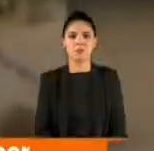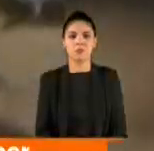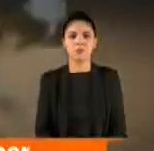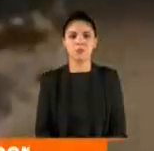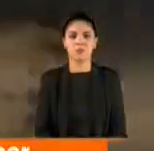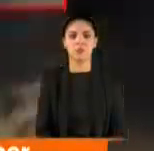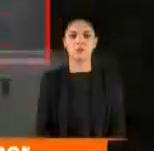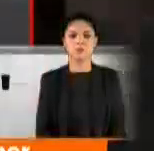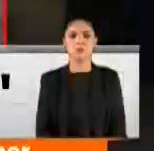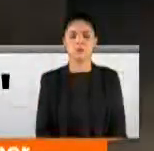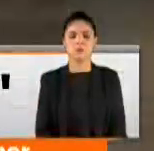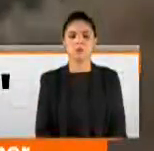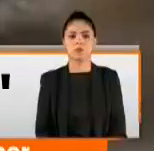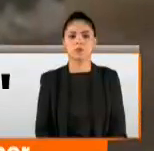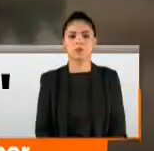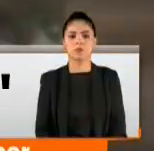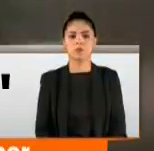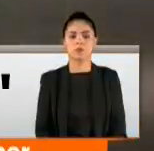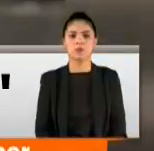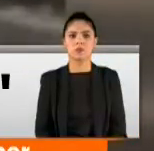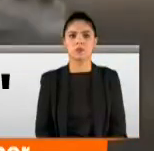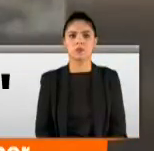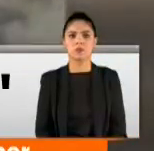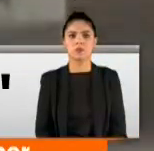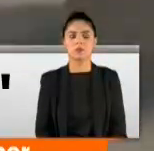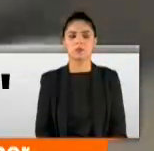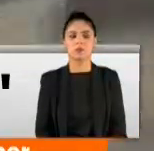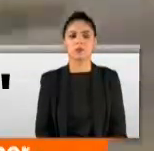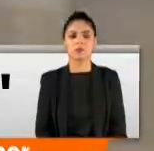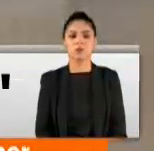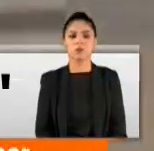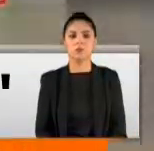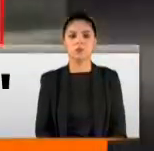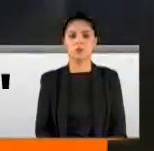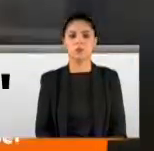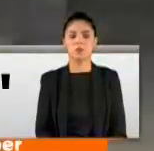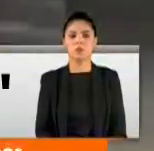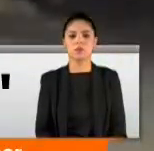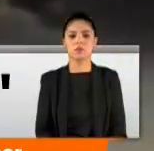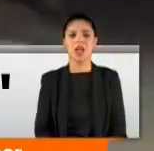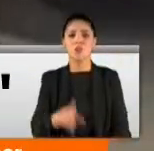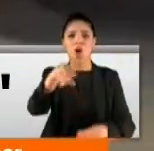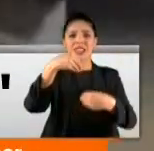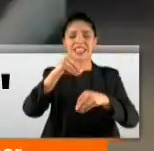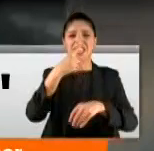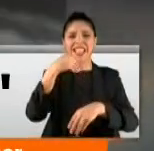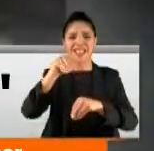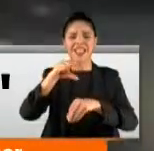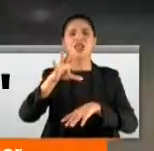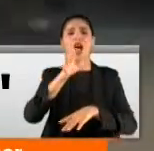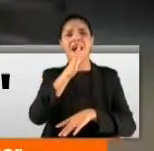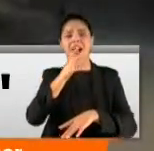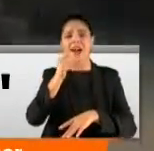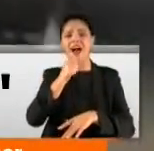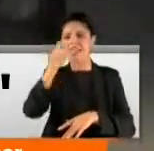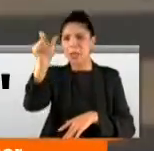Lan! Lan! Lan! Lan! Lan! Şey. Seyyar satıcıyı tekme tokat